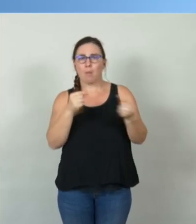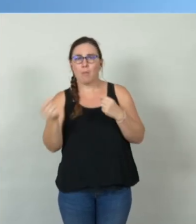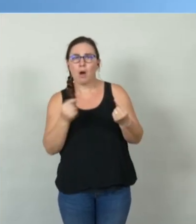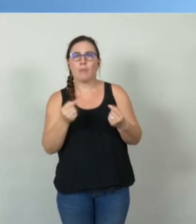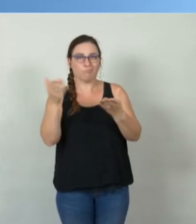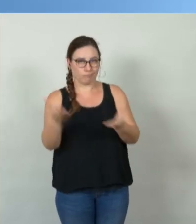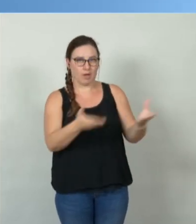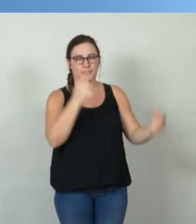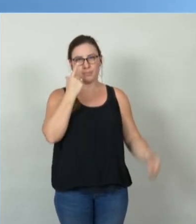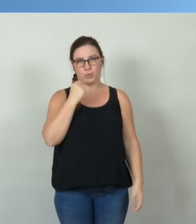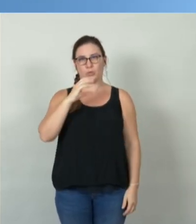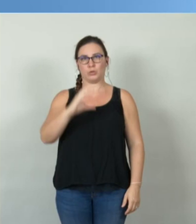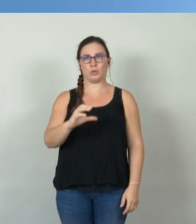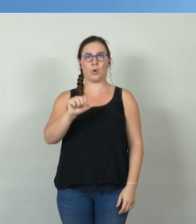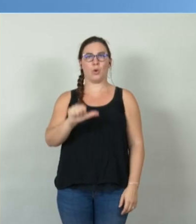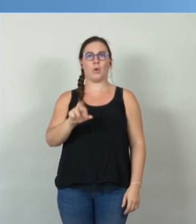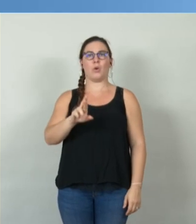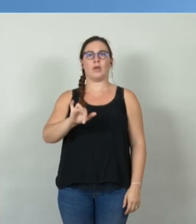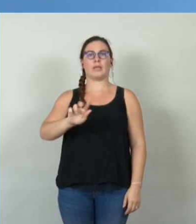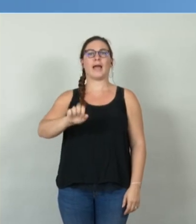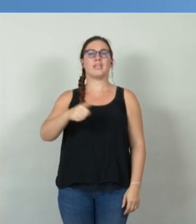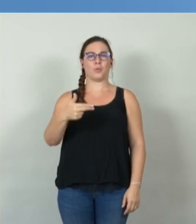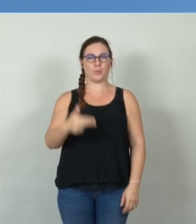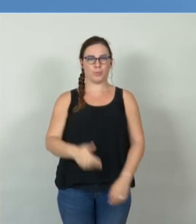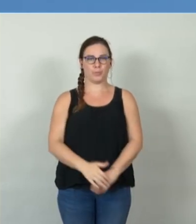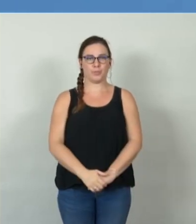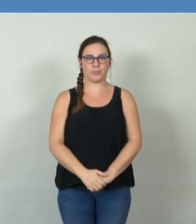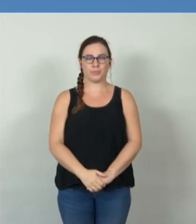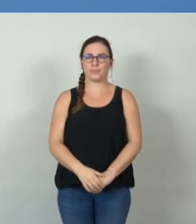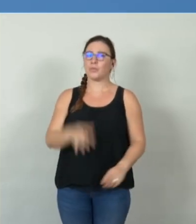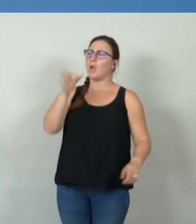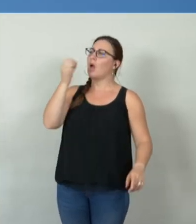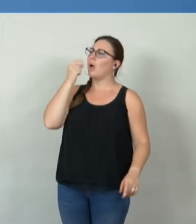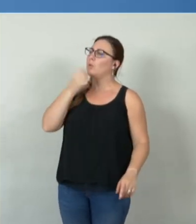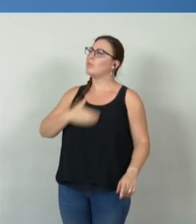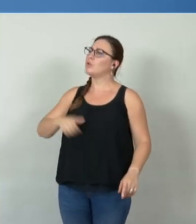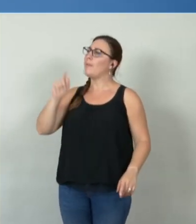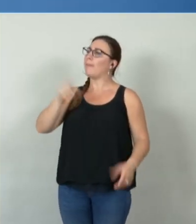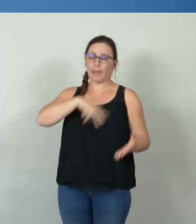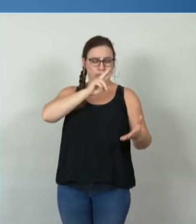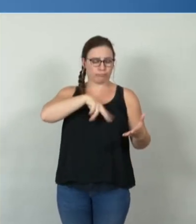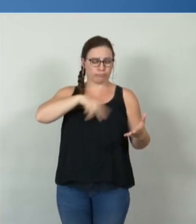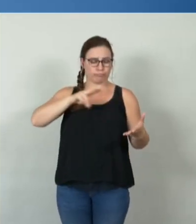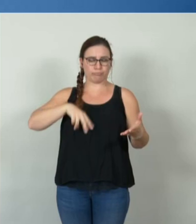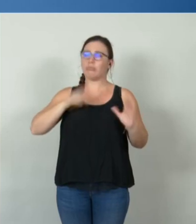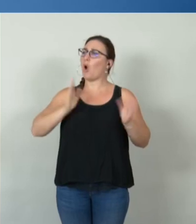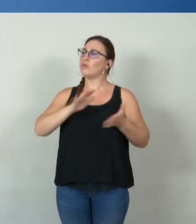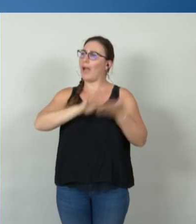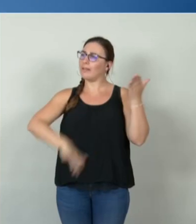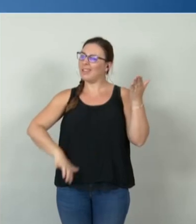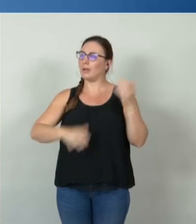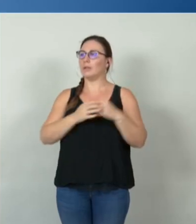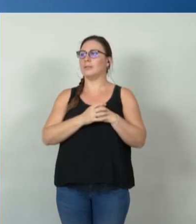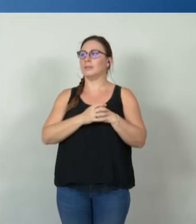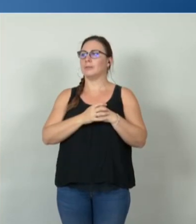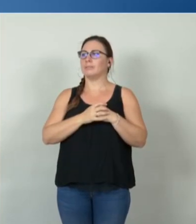Carignon oui monsieur le Maire dans ce dans ce rang du HAC il y a la partie civile de la